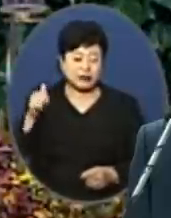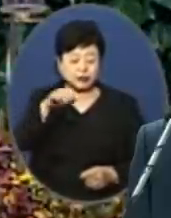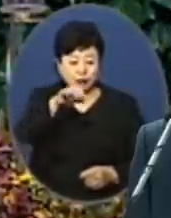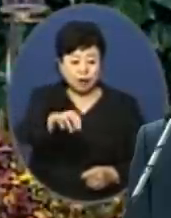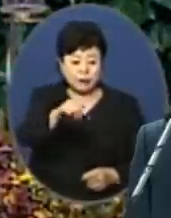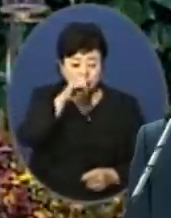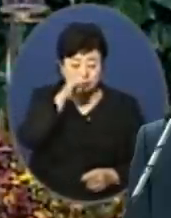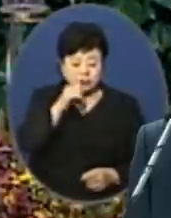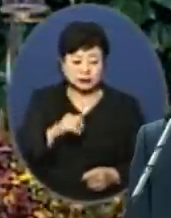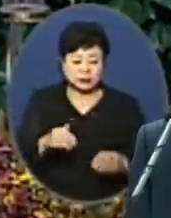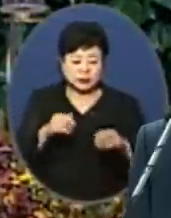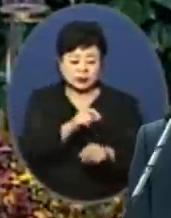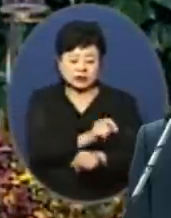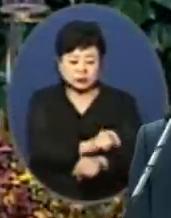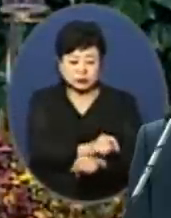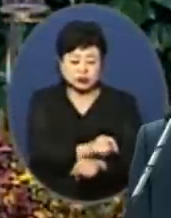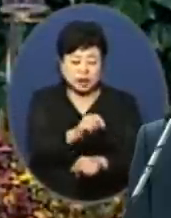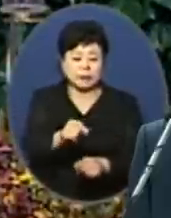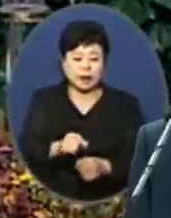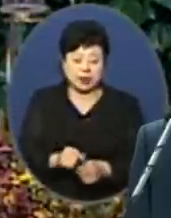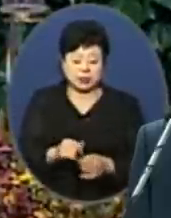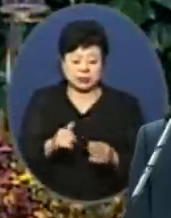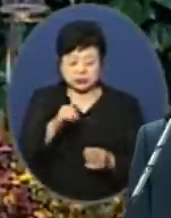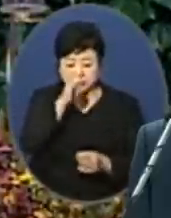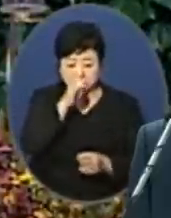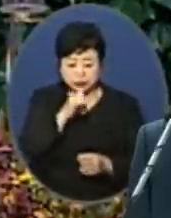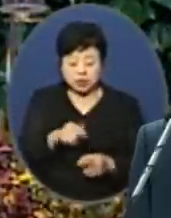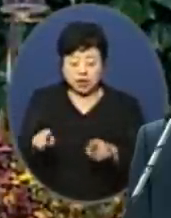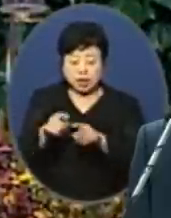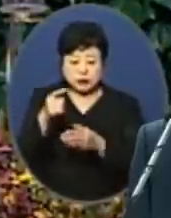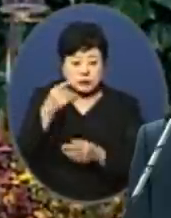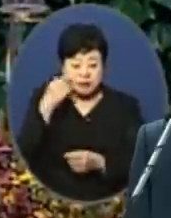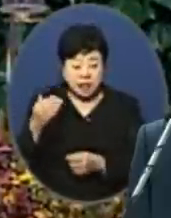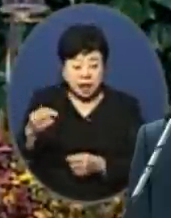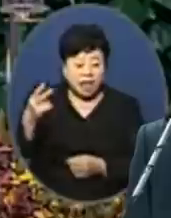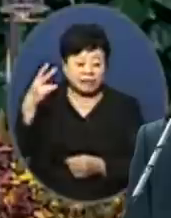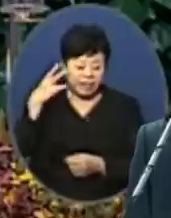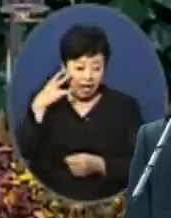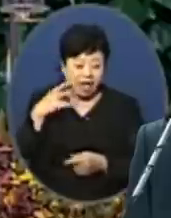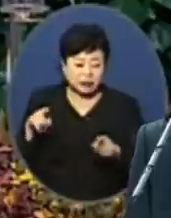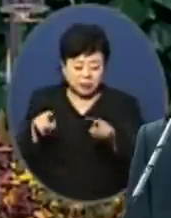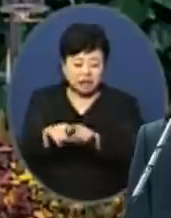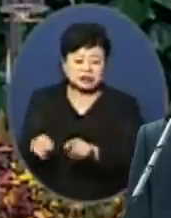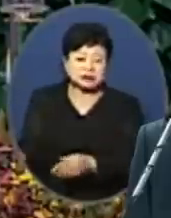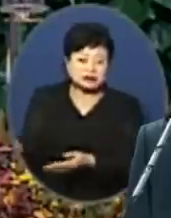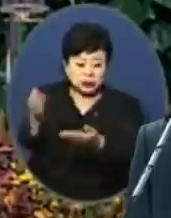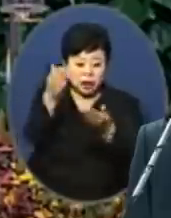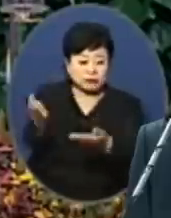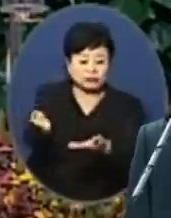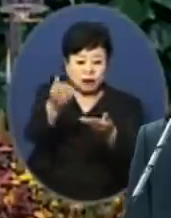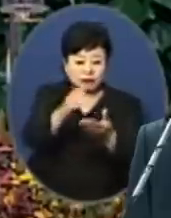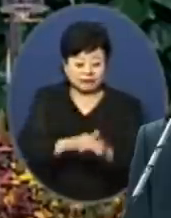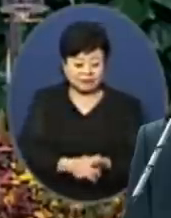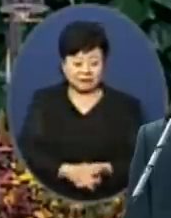함께 간 이 사람을 보고 이 사람과 같이 왔어요. 같이 왔습니다. 그럼 들어가십시오.